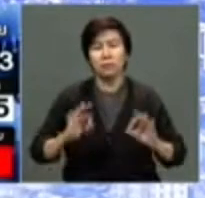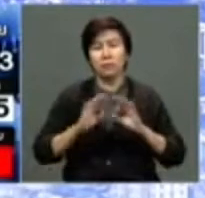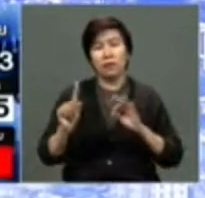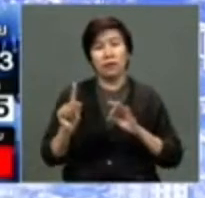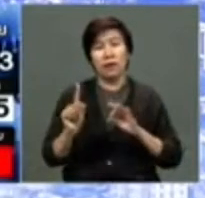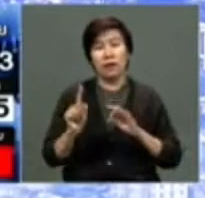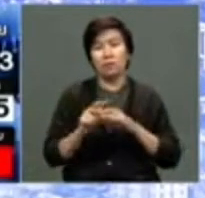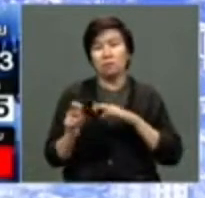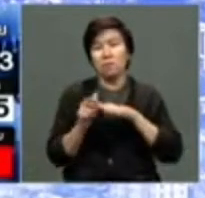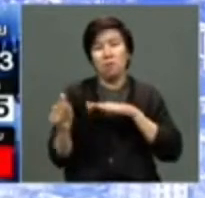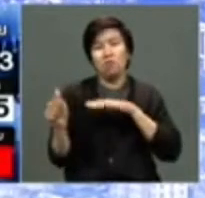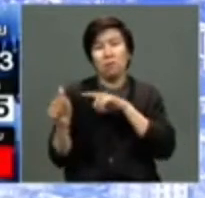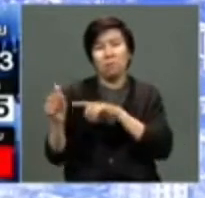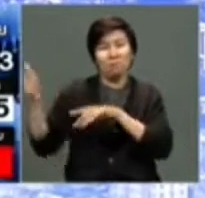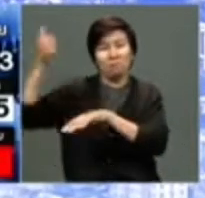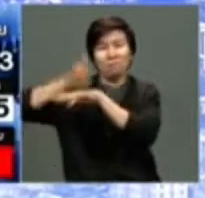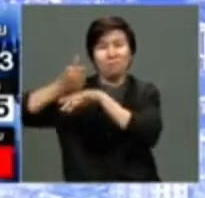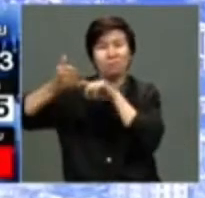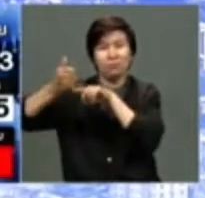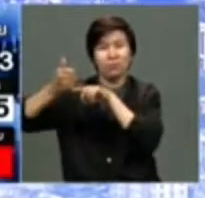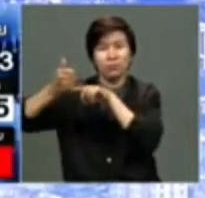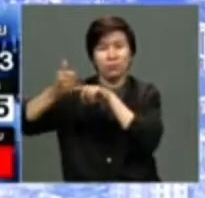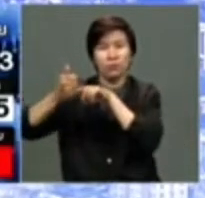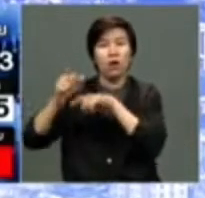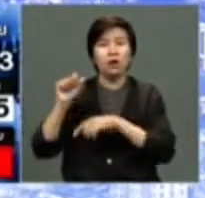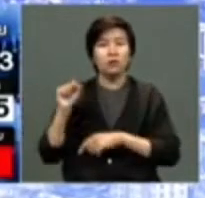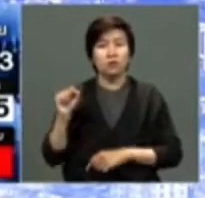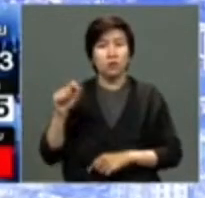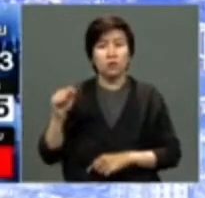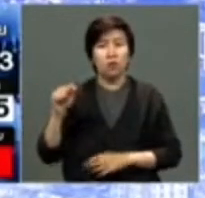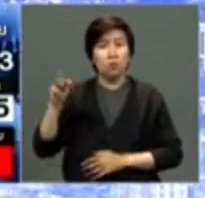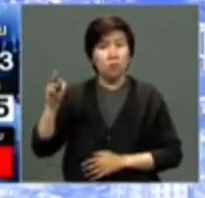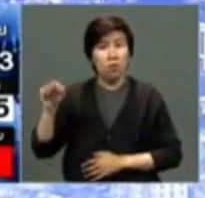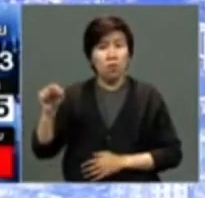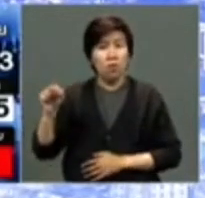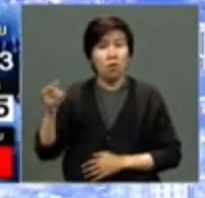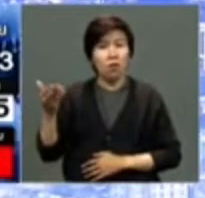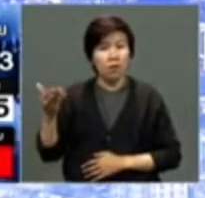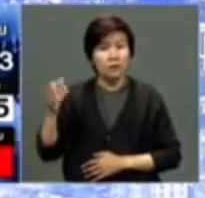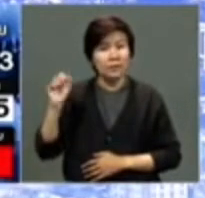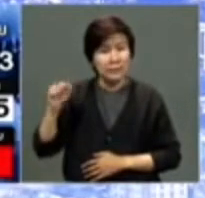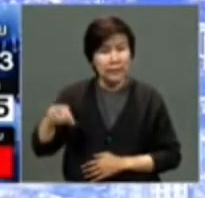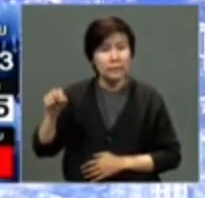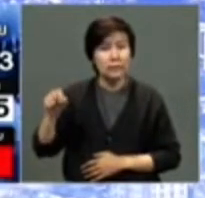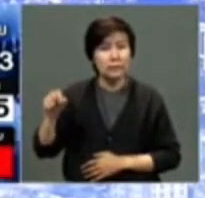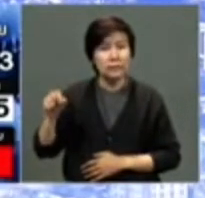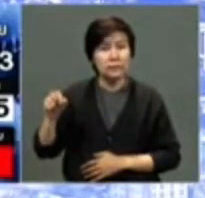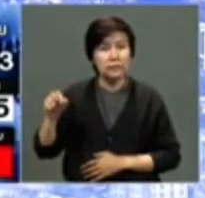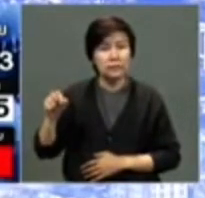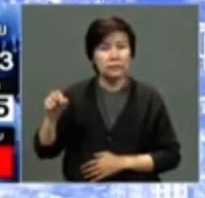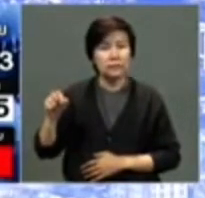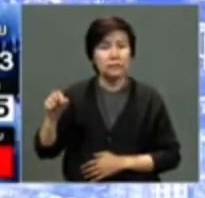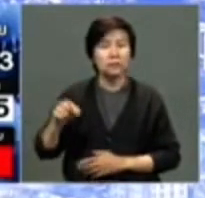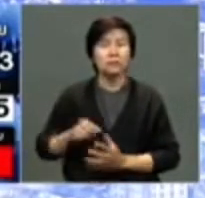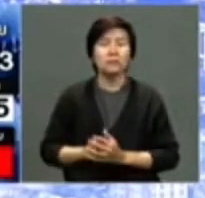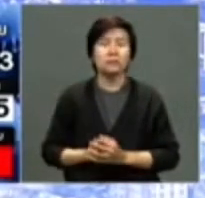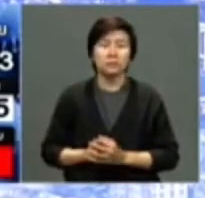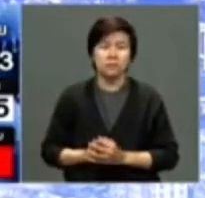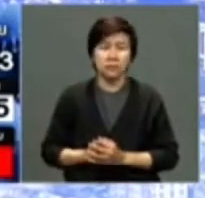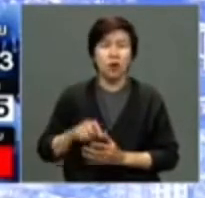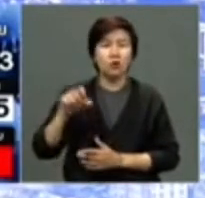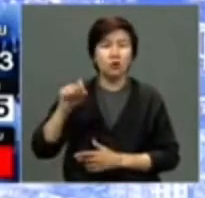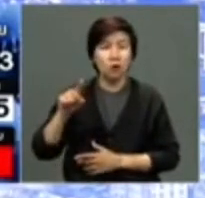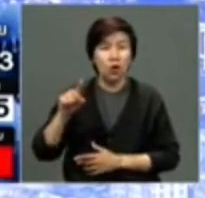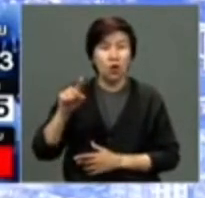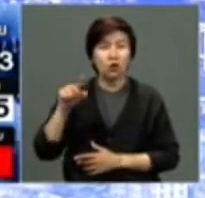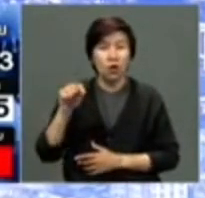คนที่เราบอกว่าเป็นสปม.นะครับศูนย์ปฏิบัติการด้านความมั่นคงเนี่ยแหละครับเกิด